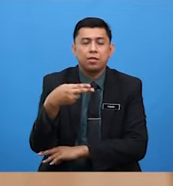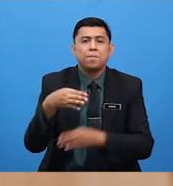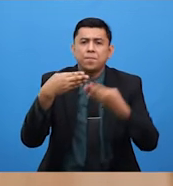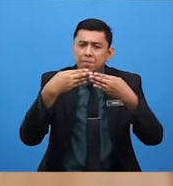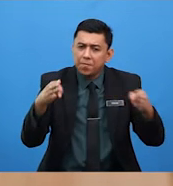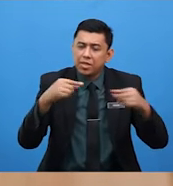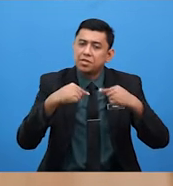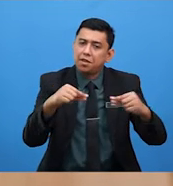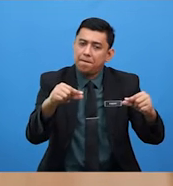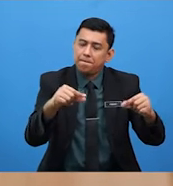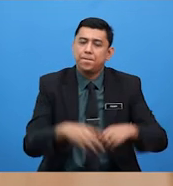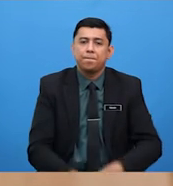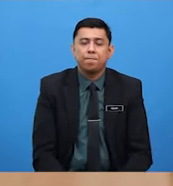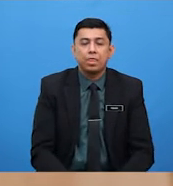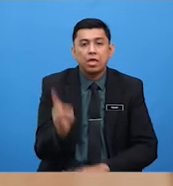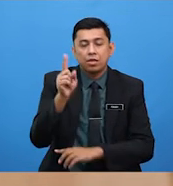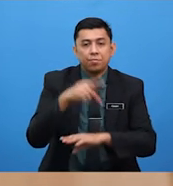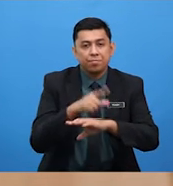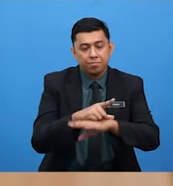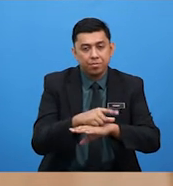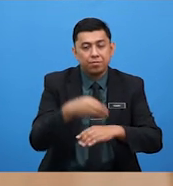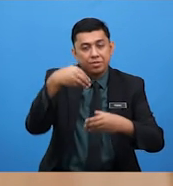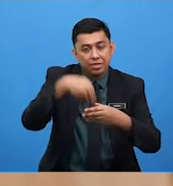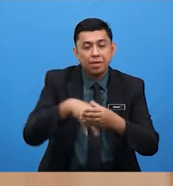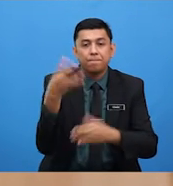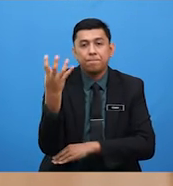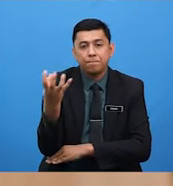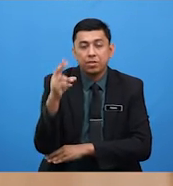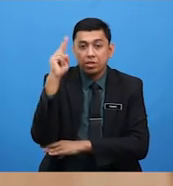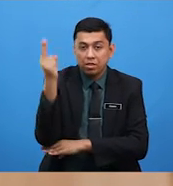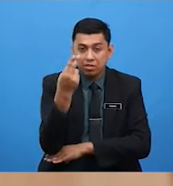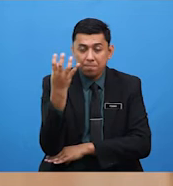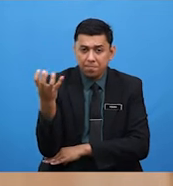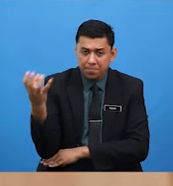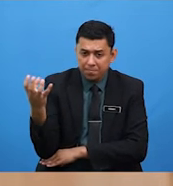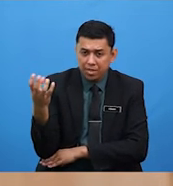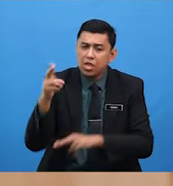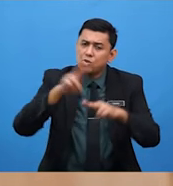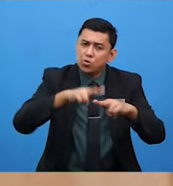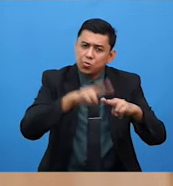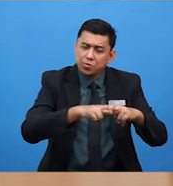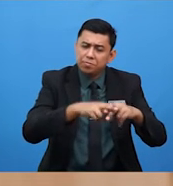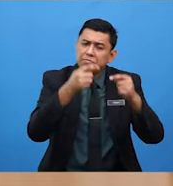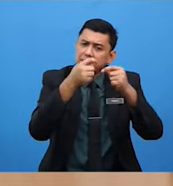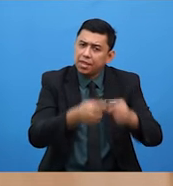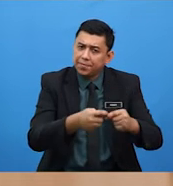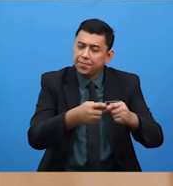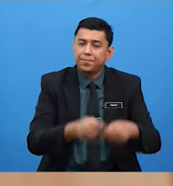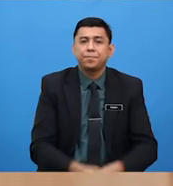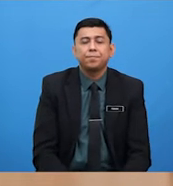bebas bergerak, manakala zarah-zarah dalam pepejal hanya berketar pada kedudukan yang tetap.